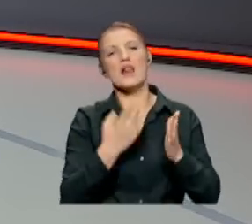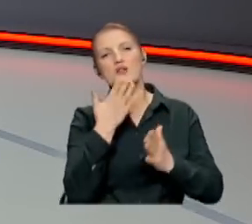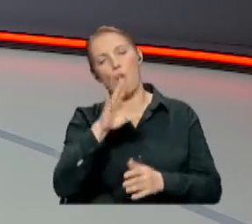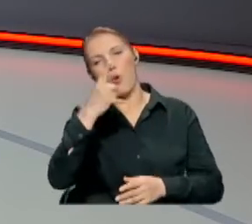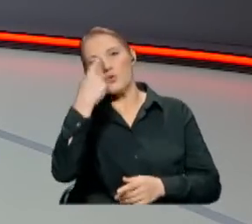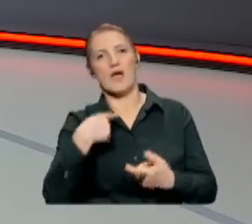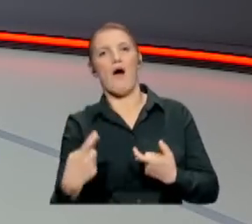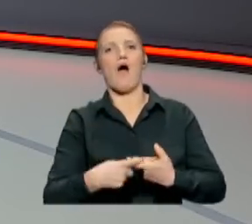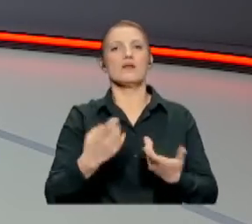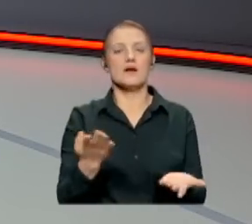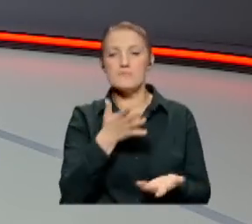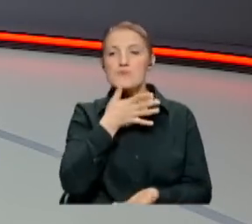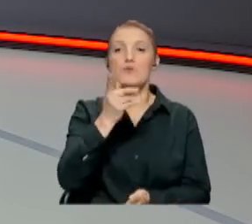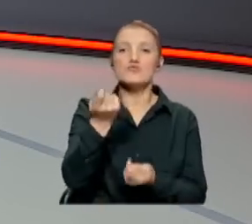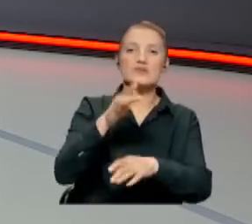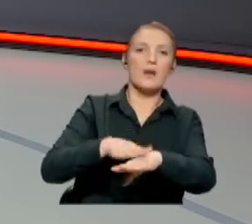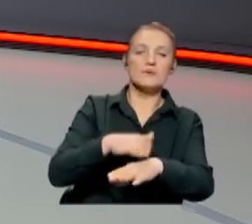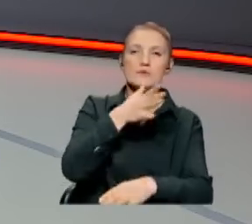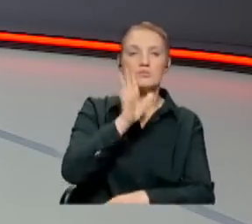böyle atladık bilmiyor musunuz Ne iş yaptın oraya